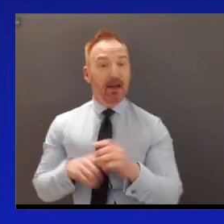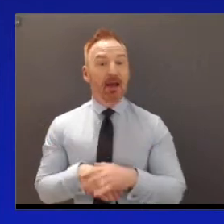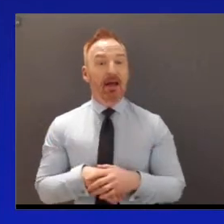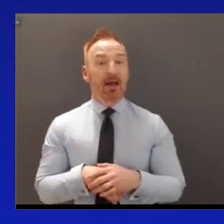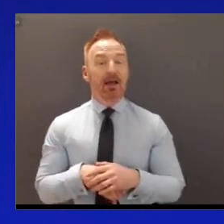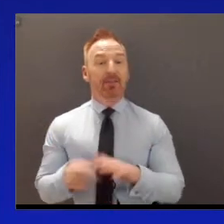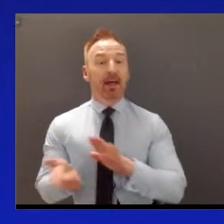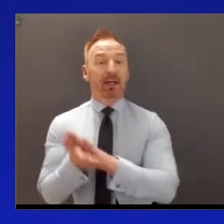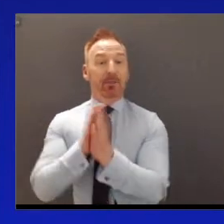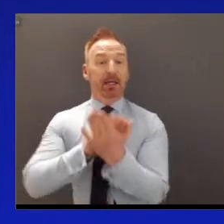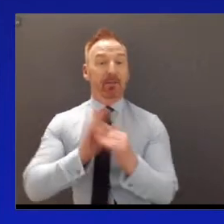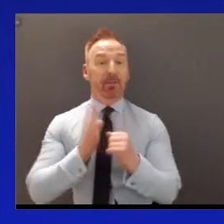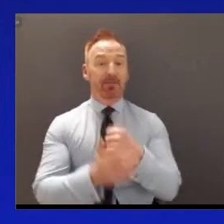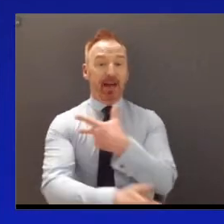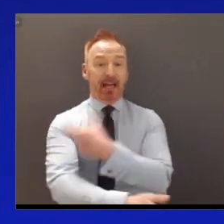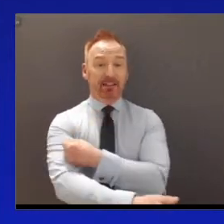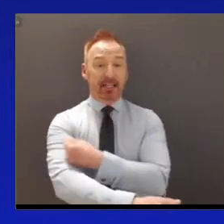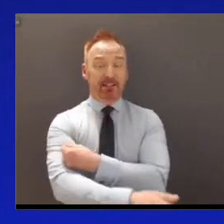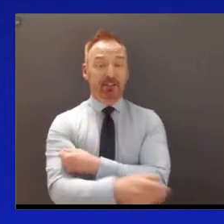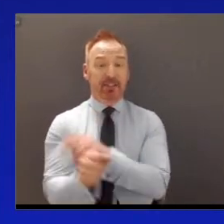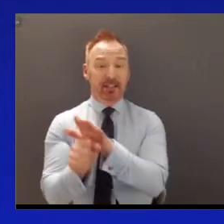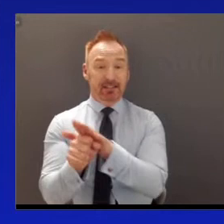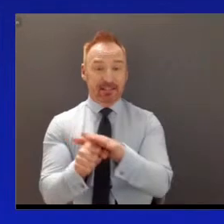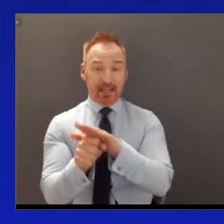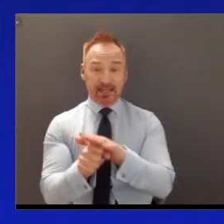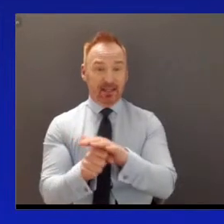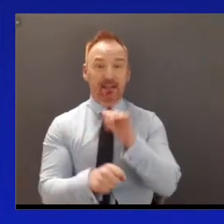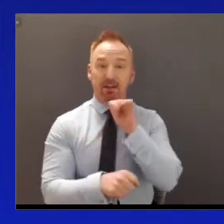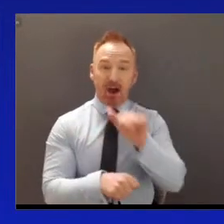Donc, ces expériences-là sont valides.